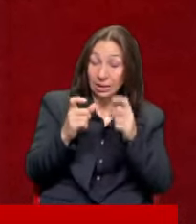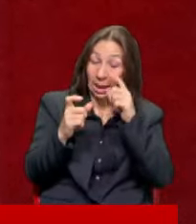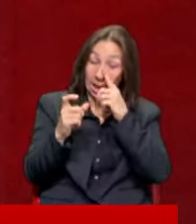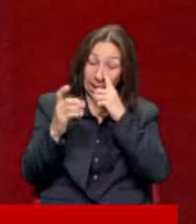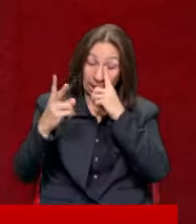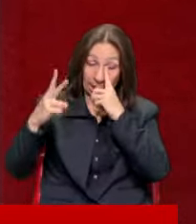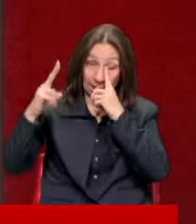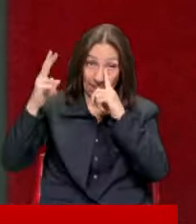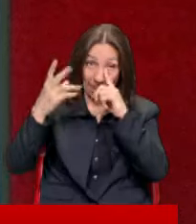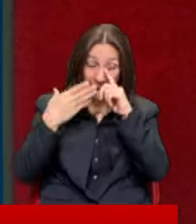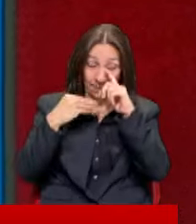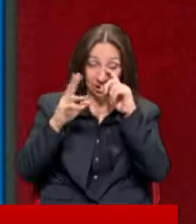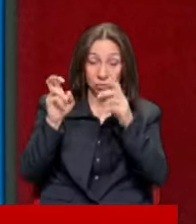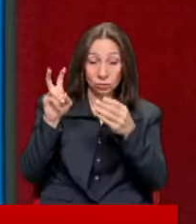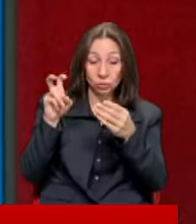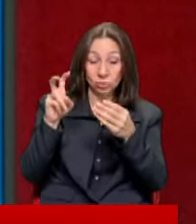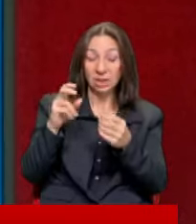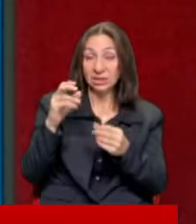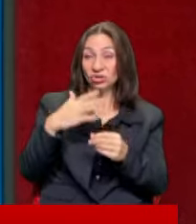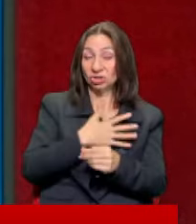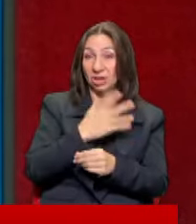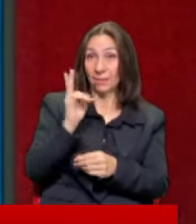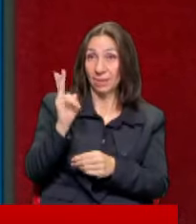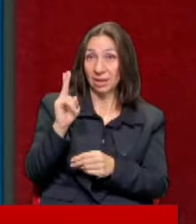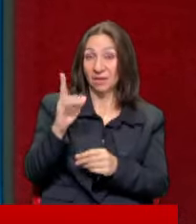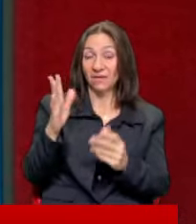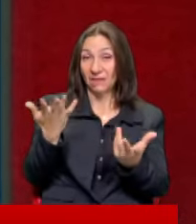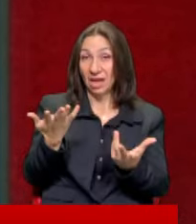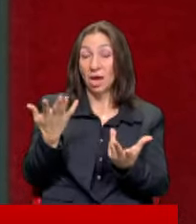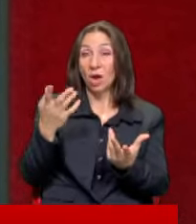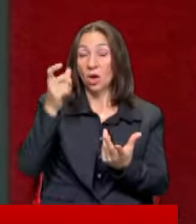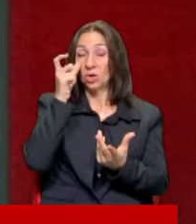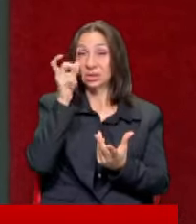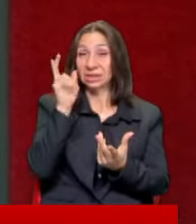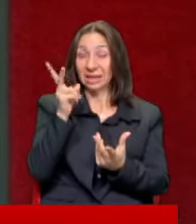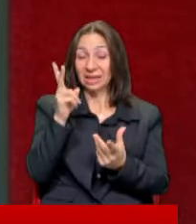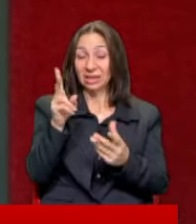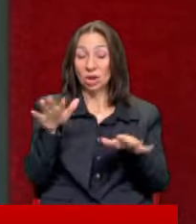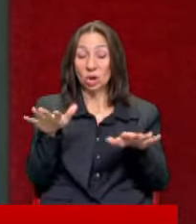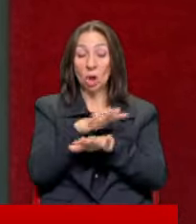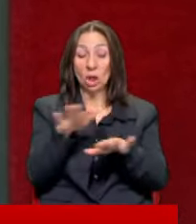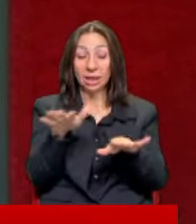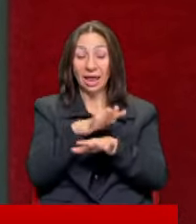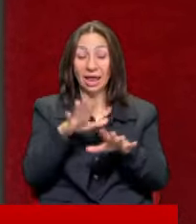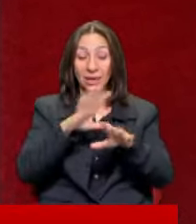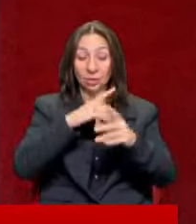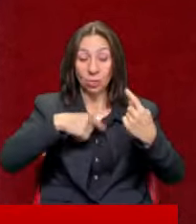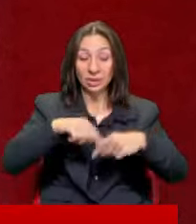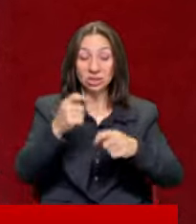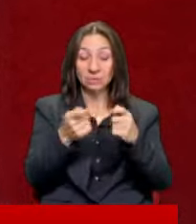kademeli emeklilik konusunda Cumhuriyet Halk Partisi ve Eee Özgür Özel'in gölge kabinesinin Çalışma Bakanı Gamze